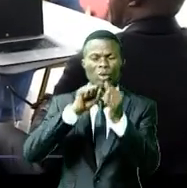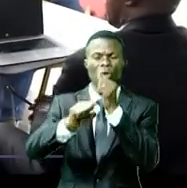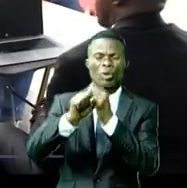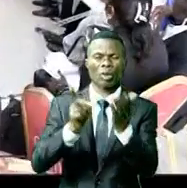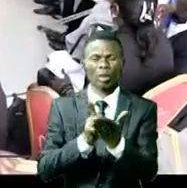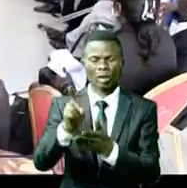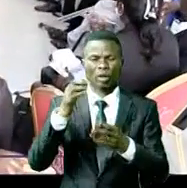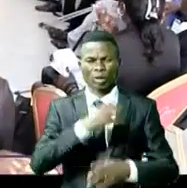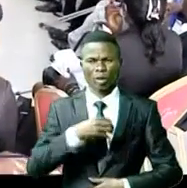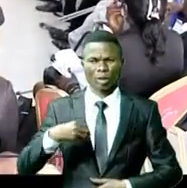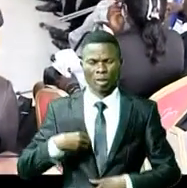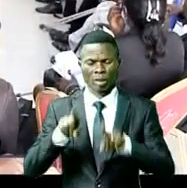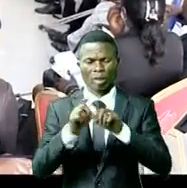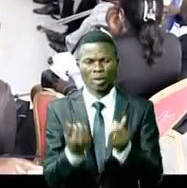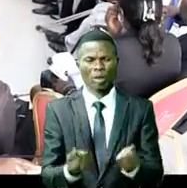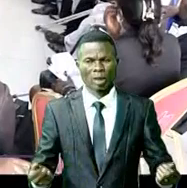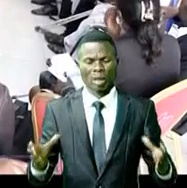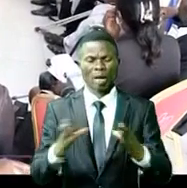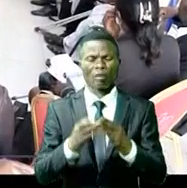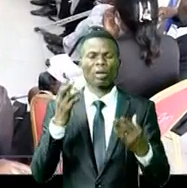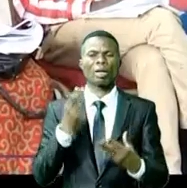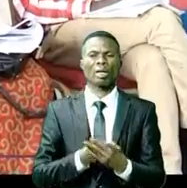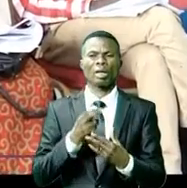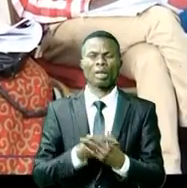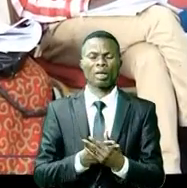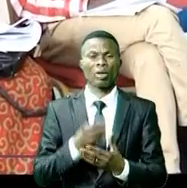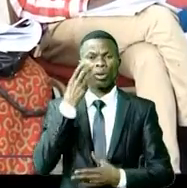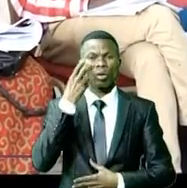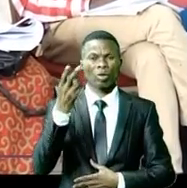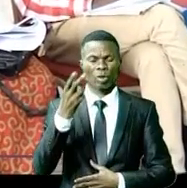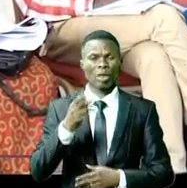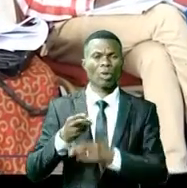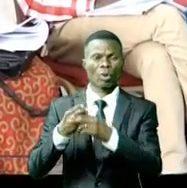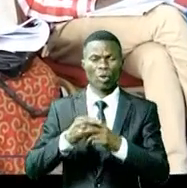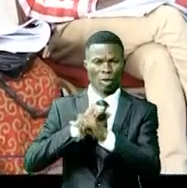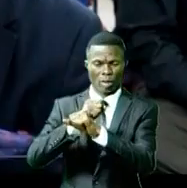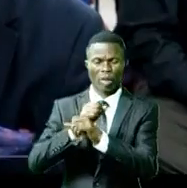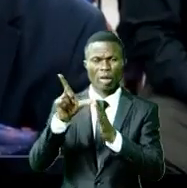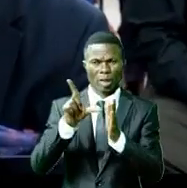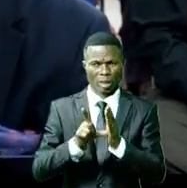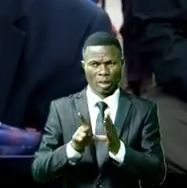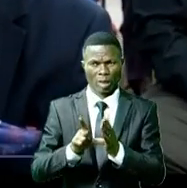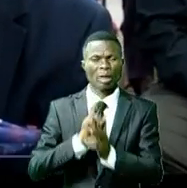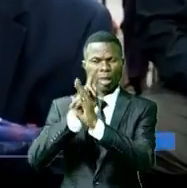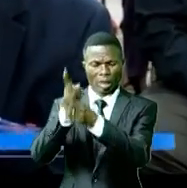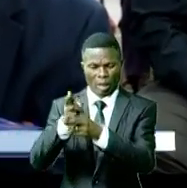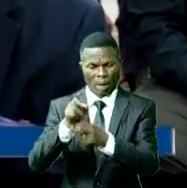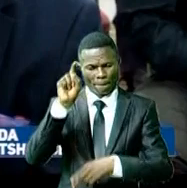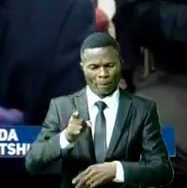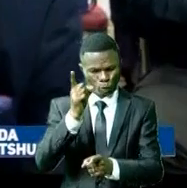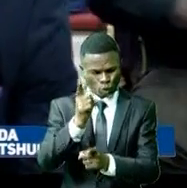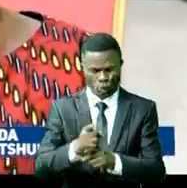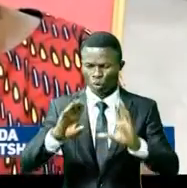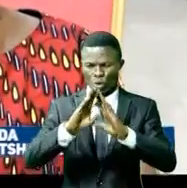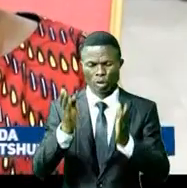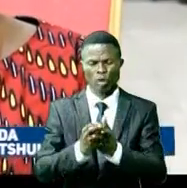des droits des femmes et des enfants vivant avec handicap, voire l'assurance de cette loi à la réponse des besoins réels de